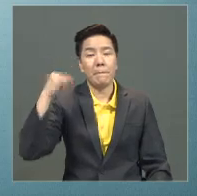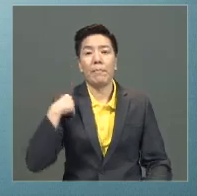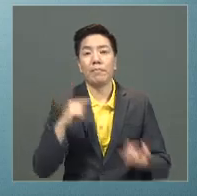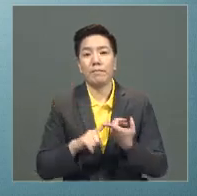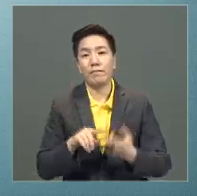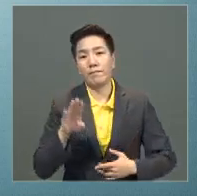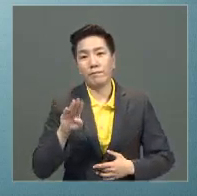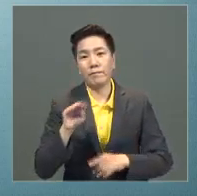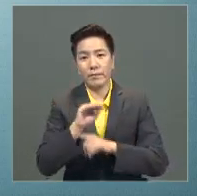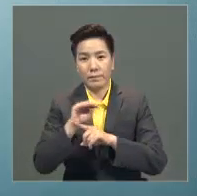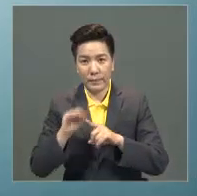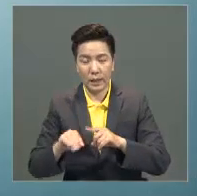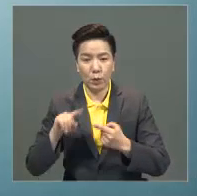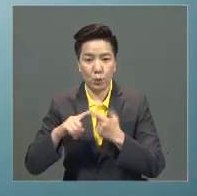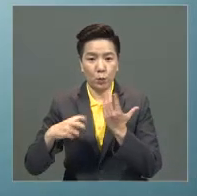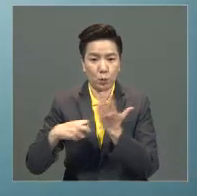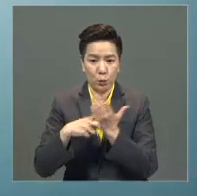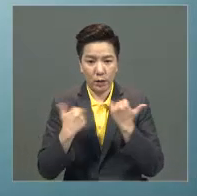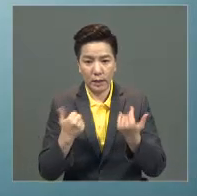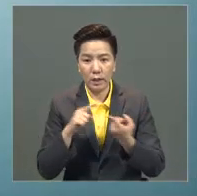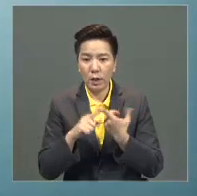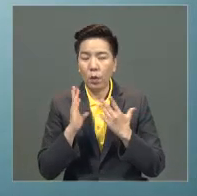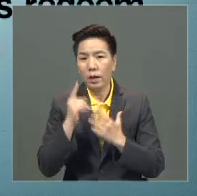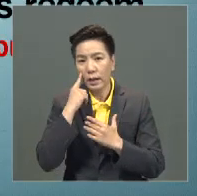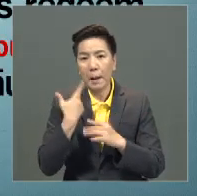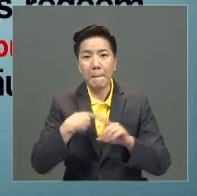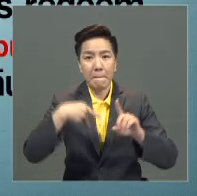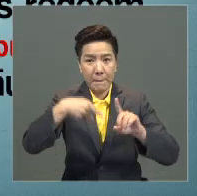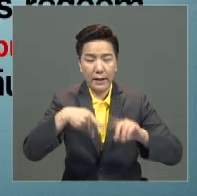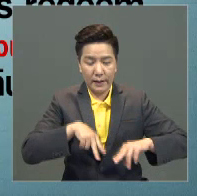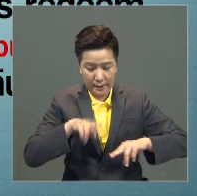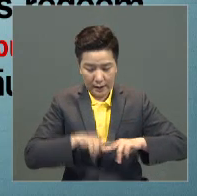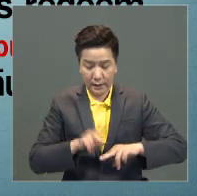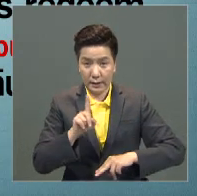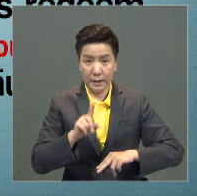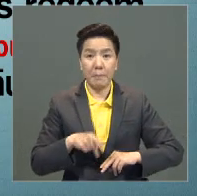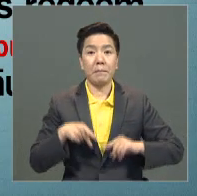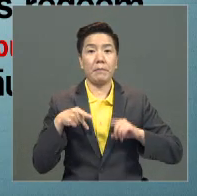ใช่ก็จะได้ใช่แต่ว่าเราเองก็ต้องออกไปด้วยอ่ะฮะนอกจากนี้ยังมีการสนับสนุนค่าเครื่องบินด้วยนะฮะรัฐบาลสนับสนุนค่าตั๋วเครื่องบินไม่เกิน40เปอร์เซ็นต์ของค่าตั๋วนะครับแต่ก็จะไม่เกิน1,000